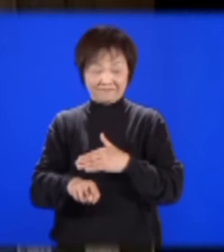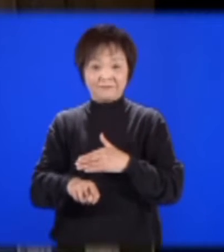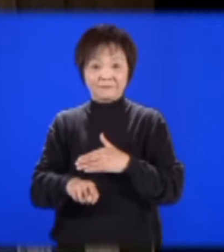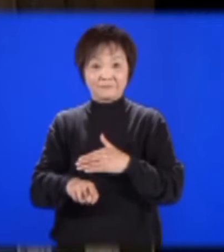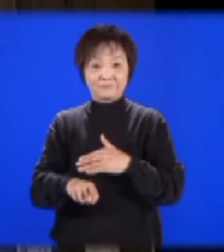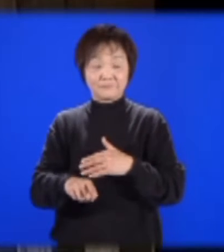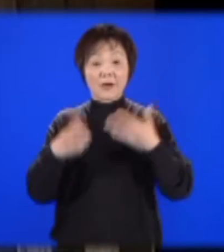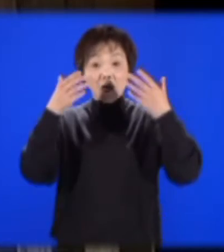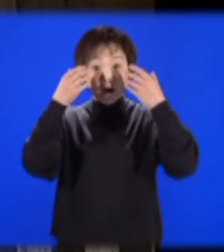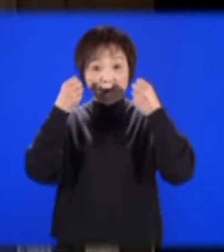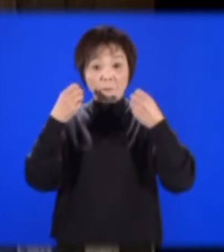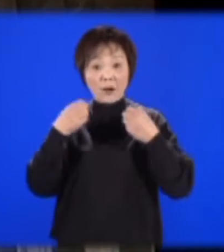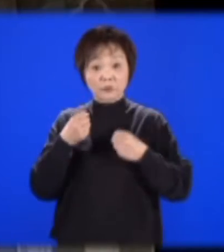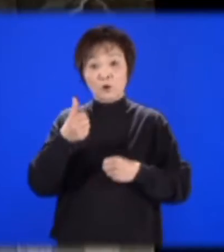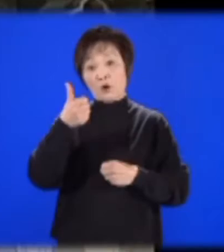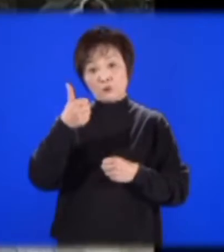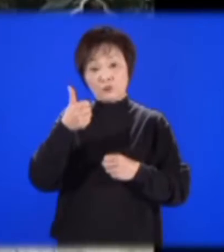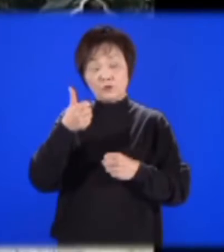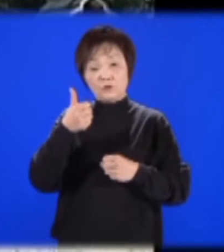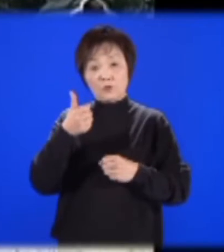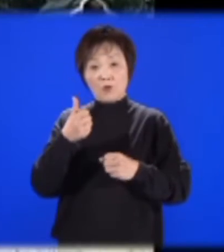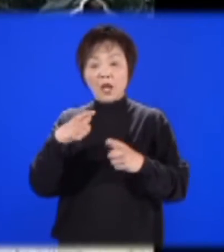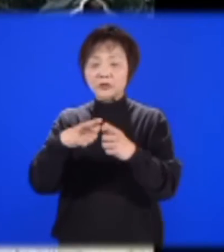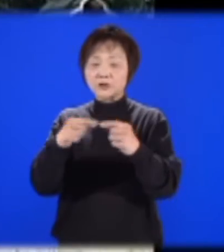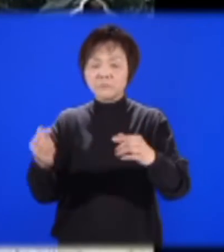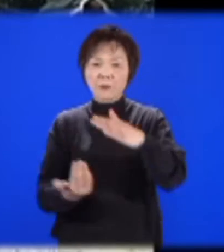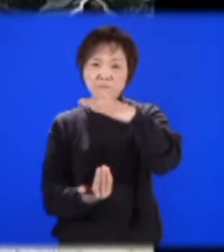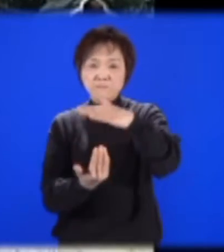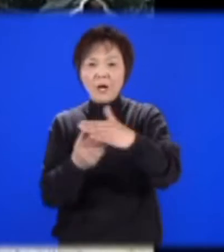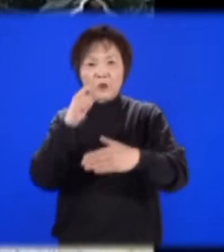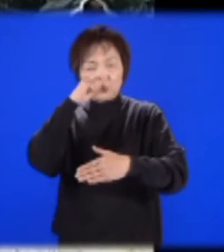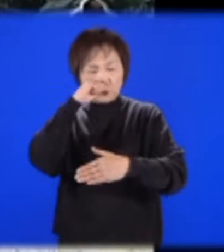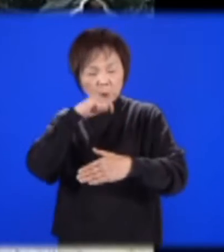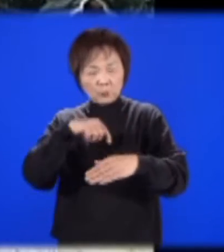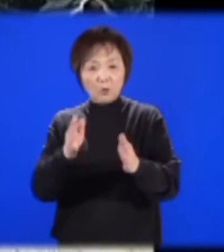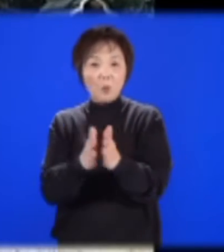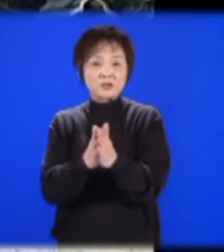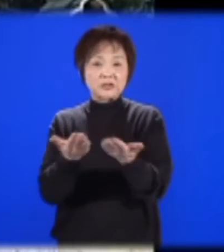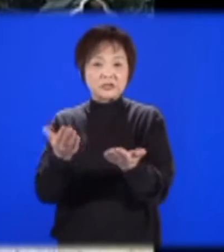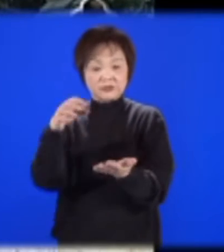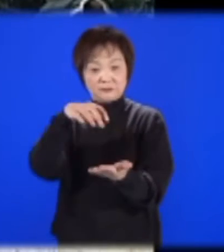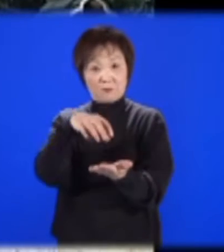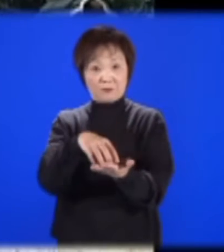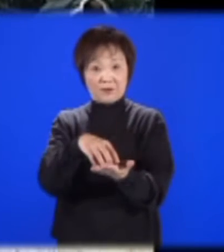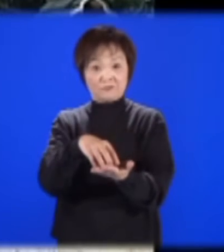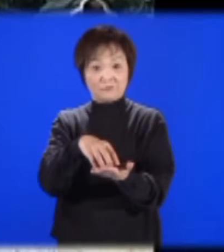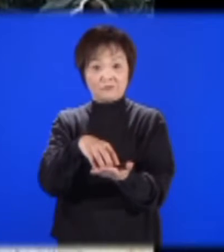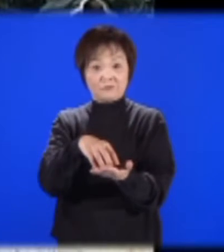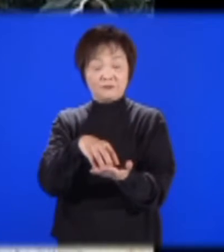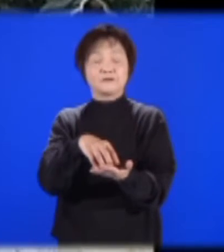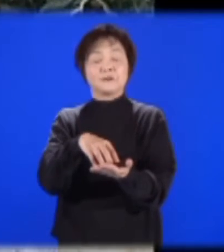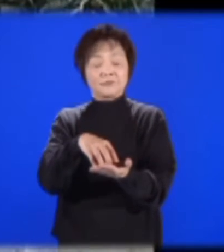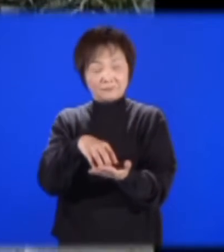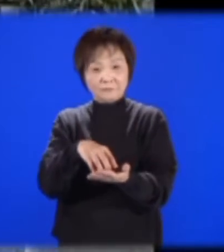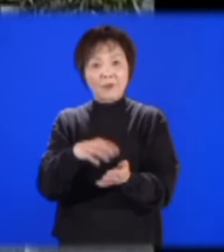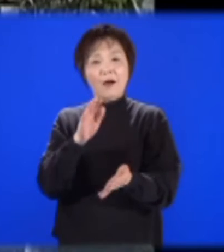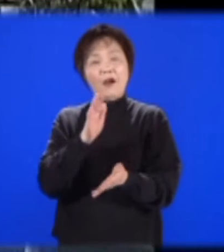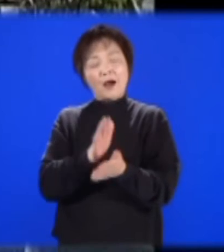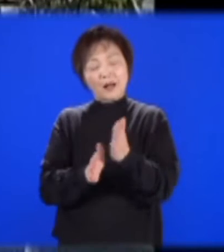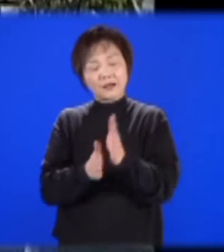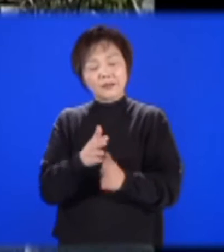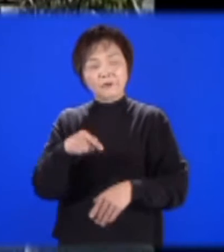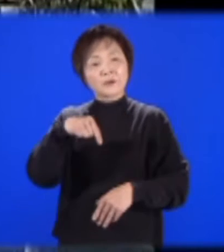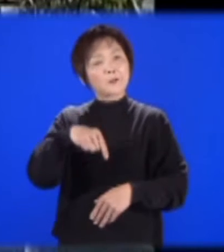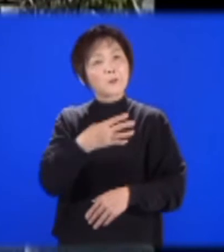日本最古の歴史書である古事記に登場するヤマトタケル、そんな古くからゆかりがあるなん